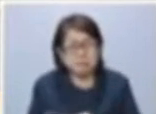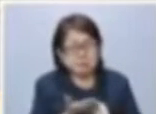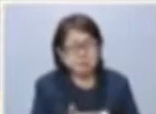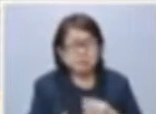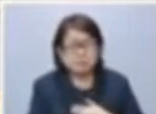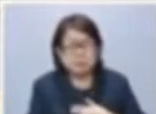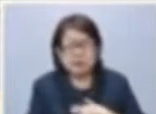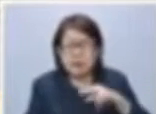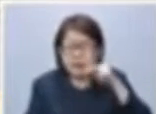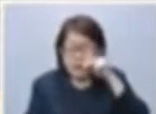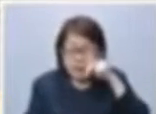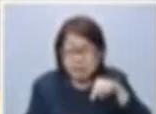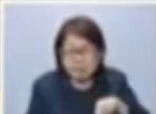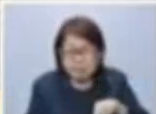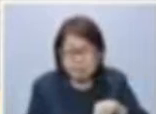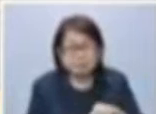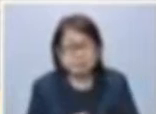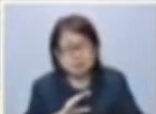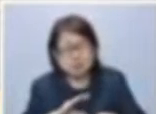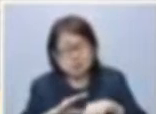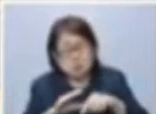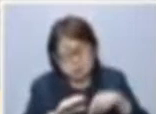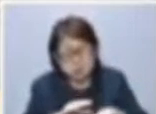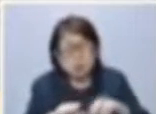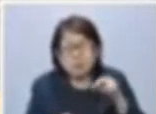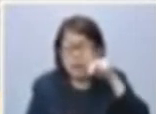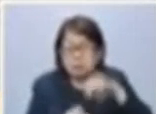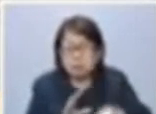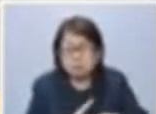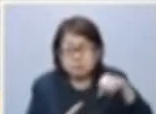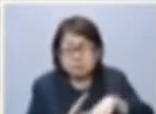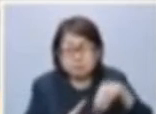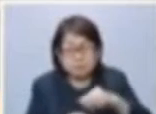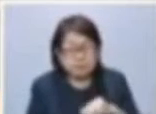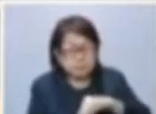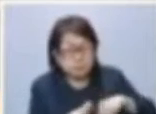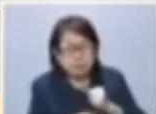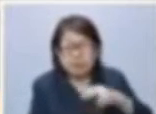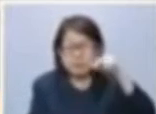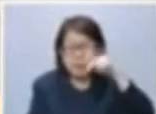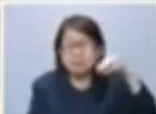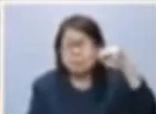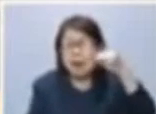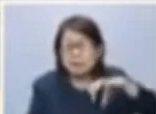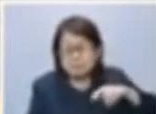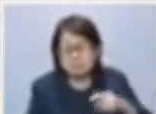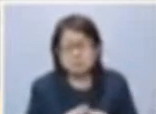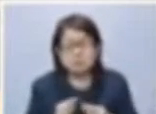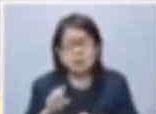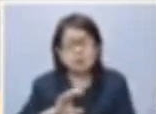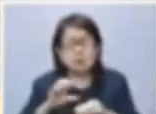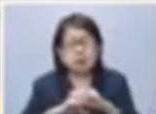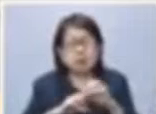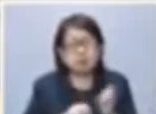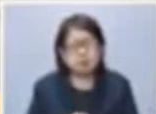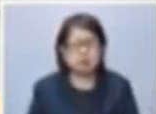บเพื่อทำน้ำประปาให้กับ7หมู่บ้านนี่ตกค่ะโครงการไม่ผ่านเลยค่ะอย่างนี้เป็นต้นหรือตำบลหนองอึ่งดิฉันกำลัง